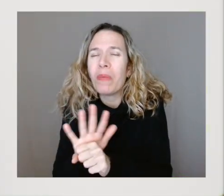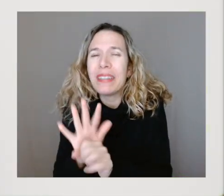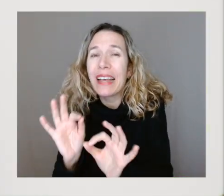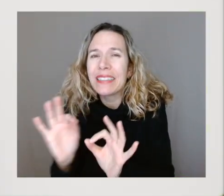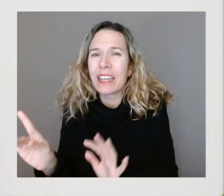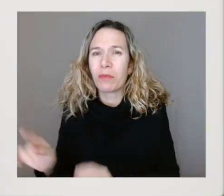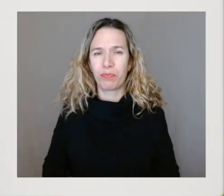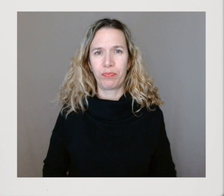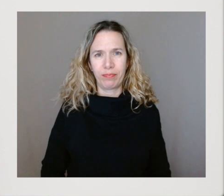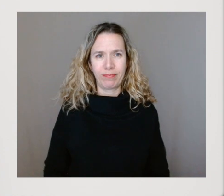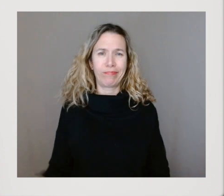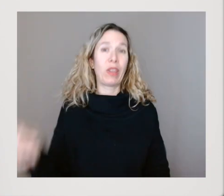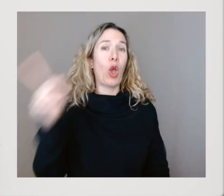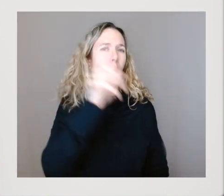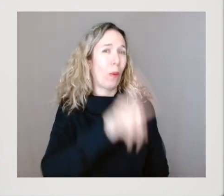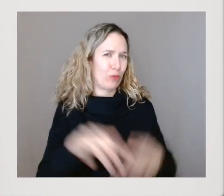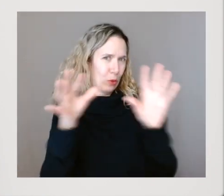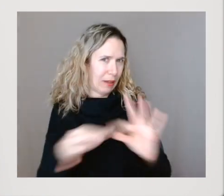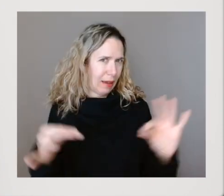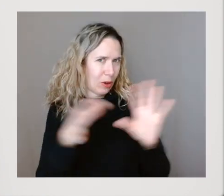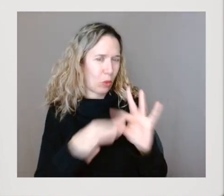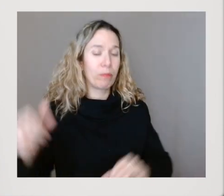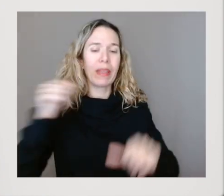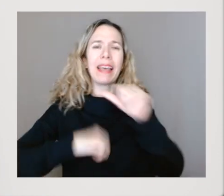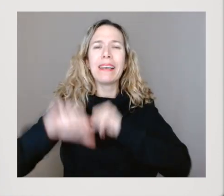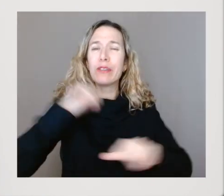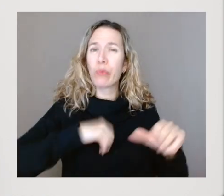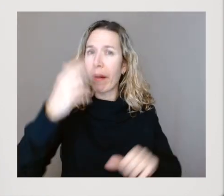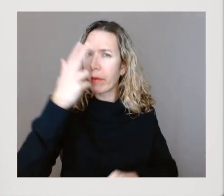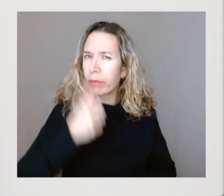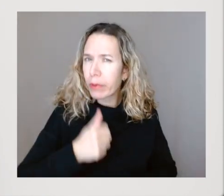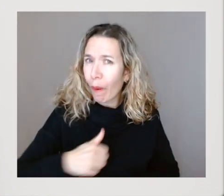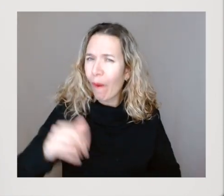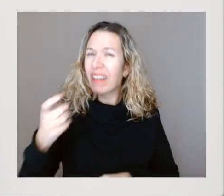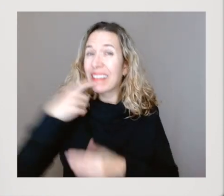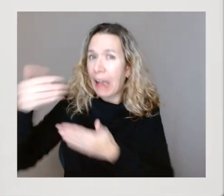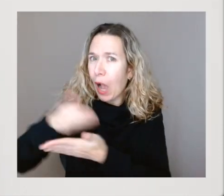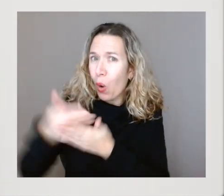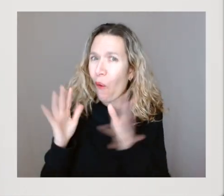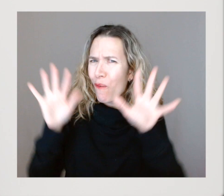Je vais donc te raconter autre chose. Une histoire de polichinelle que m'ont raconté les fantômes.